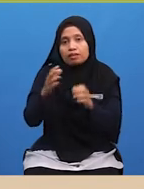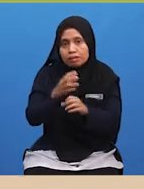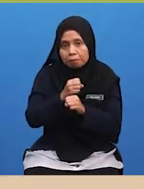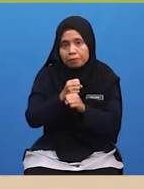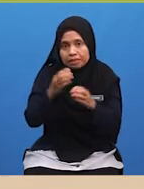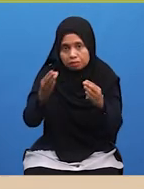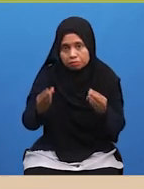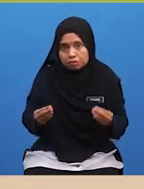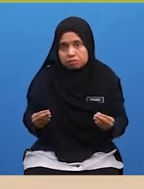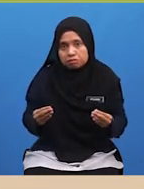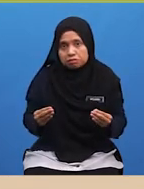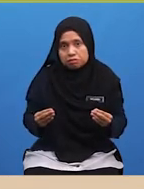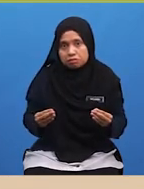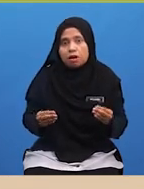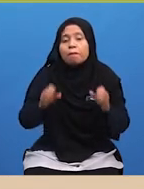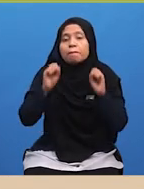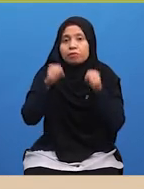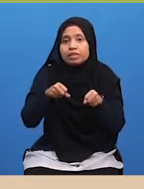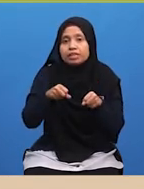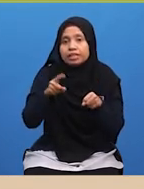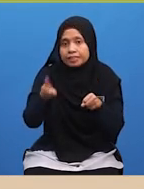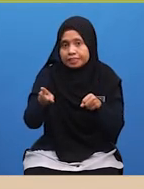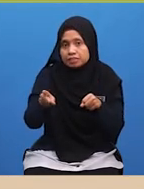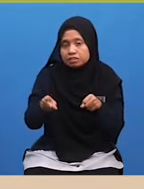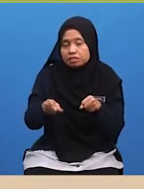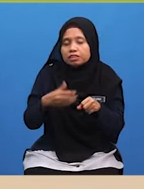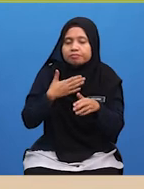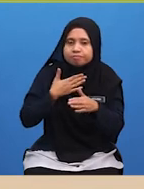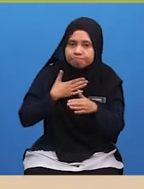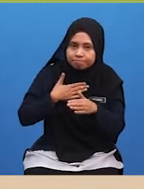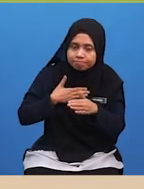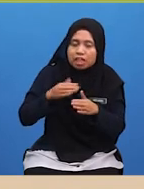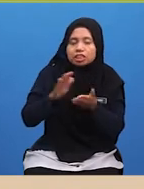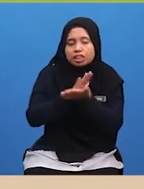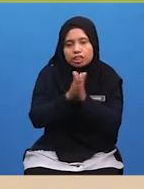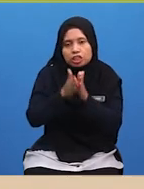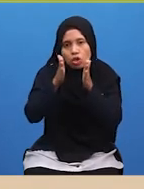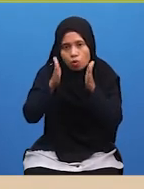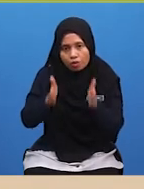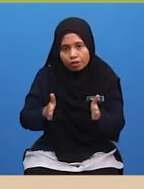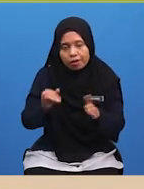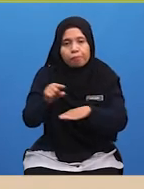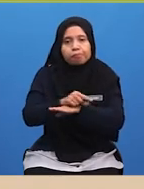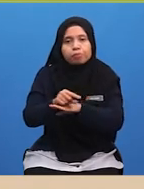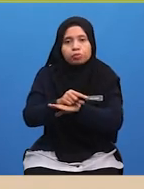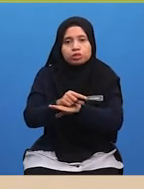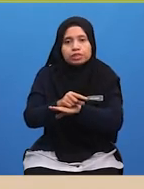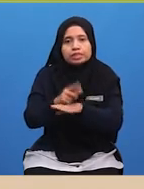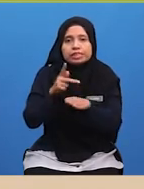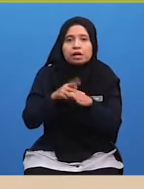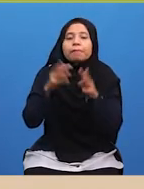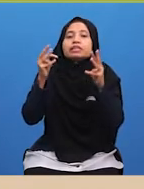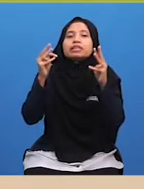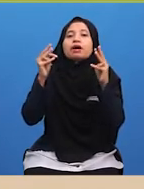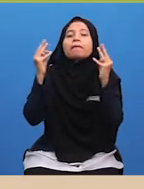diterima oleh pesalah membolehkannya dia insaf dan menjadi insan yang berguna kepada